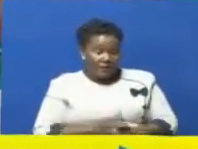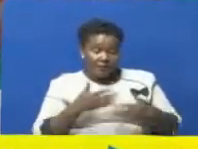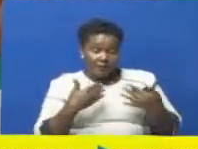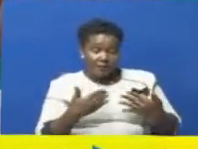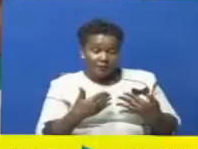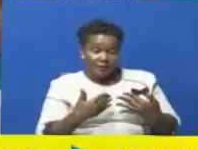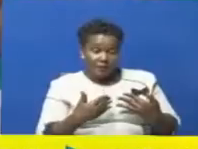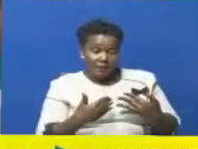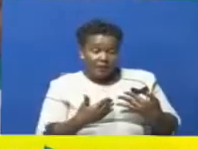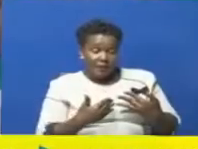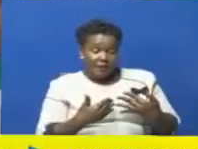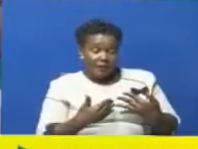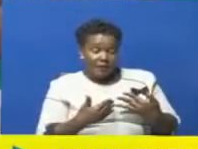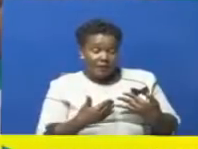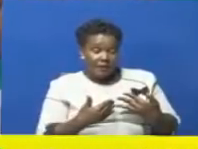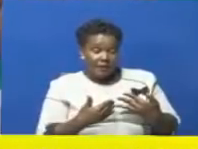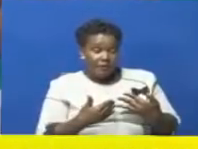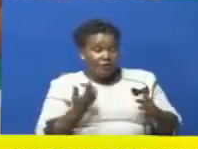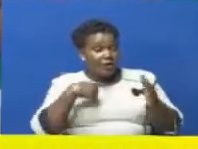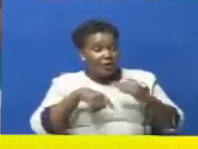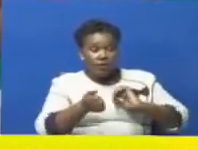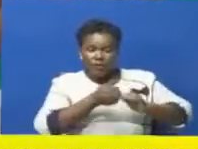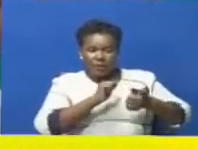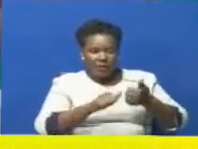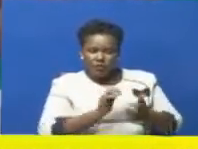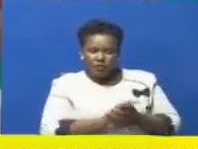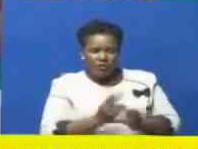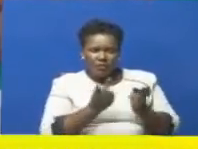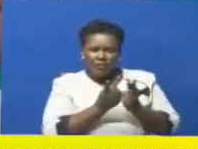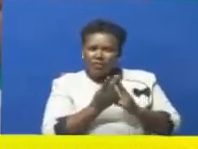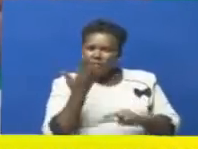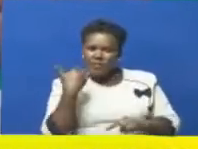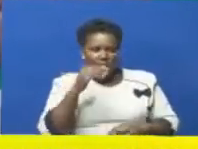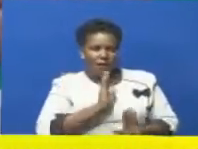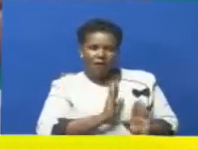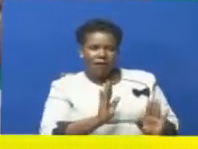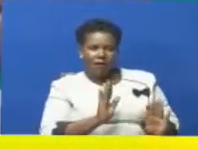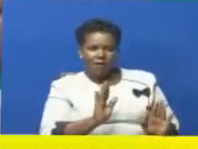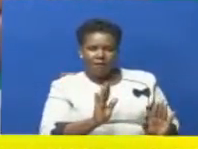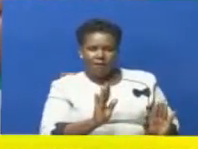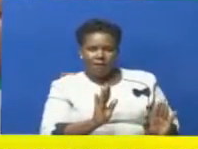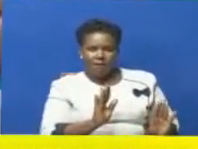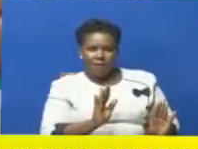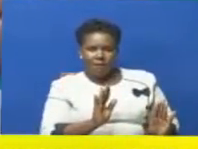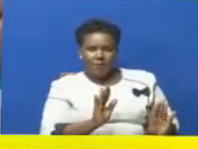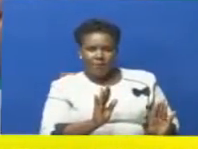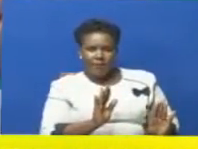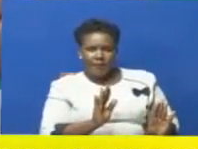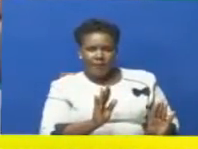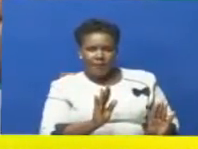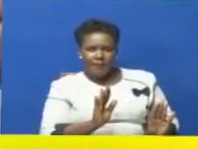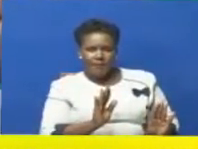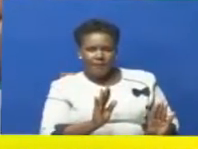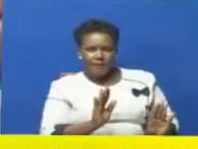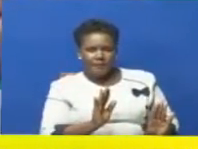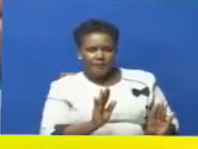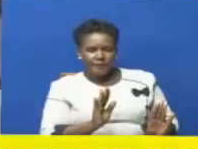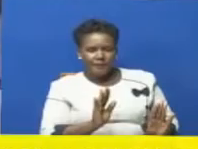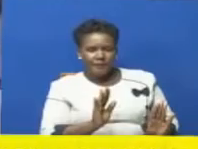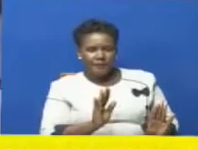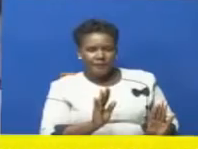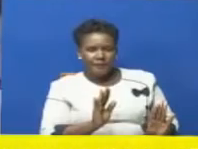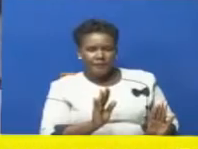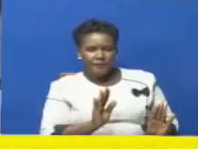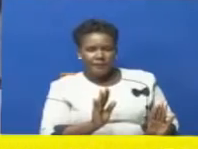kwenye matatizo ambayo wenzetu miaka ya nyuma waliokuwa wanasukumwa sukumwa bila utaratibu waliingia kwenye matatizo ya kukata mitaji na kupoteza mitaji ambayo walikuwa